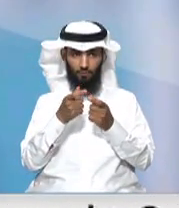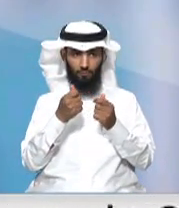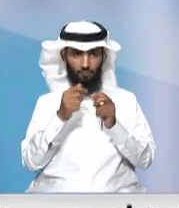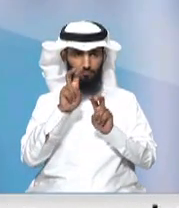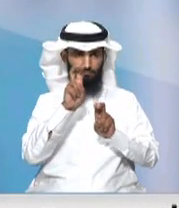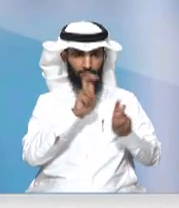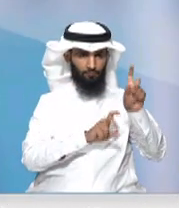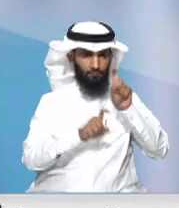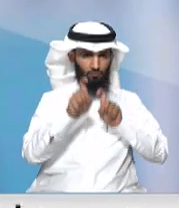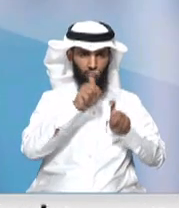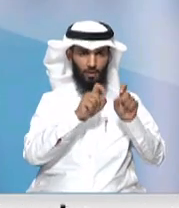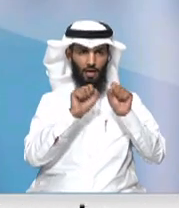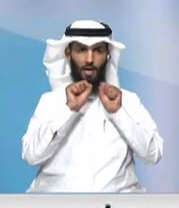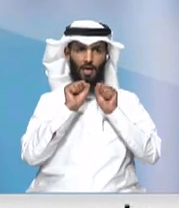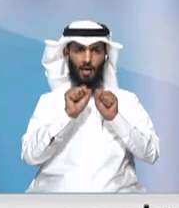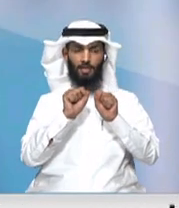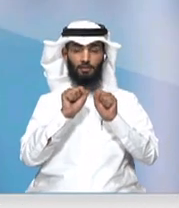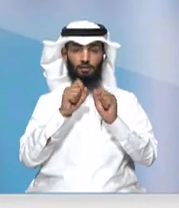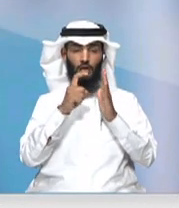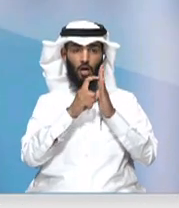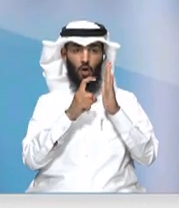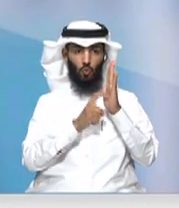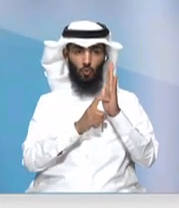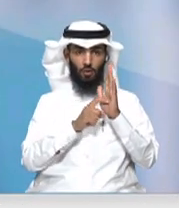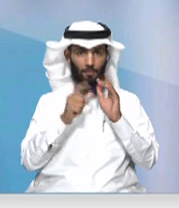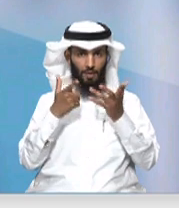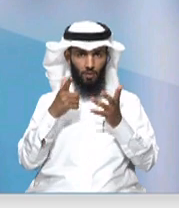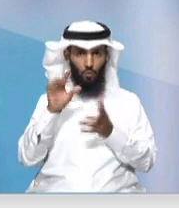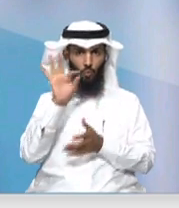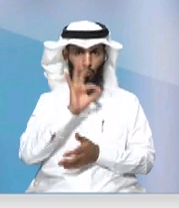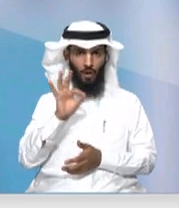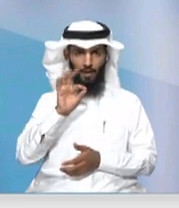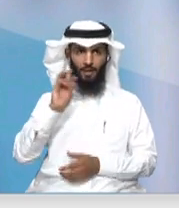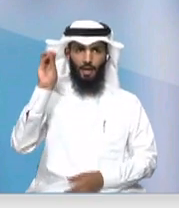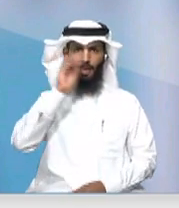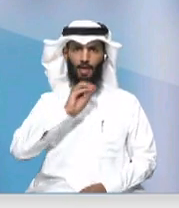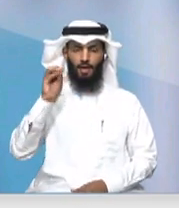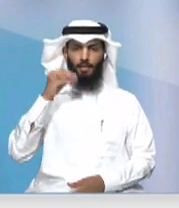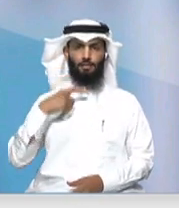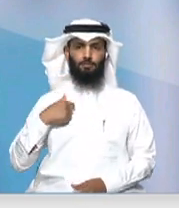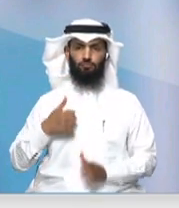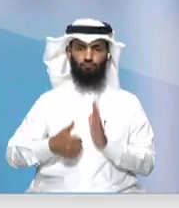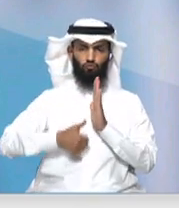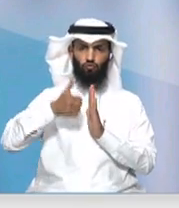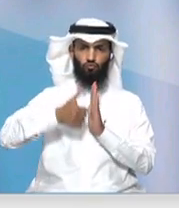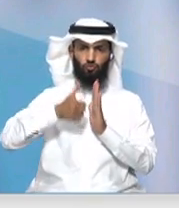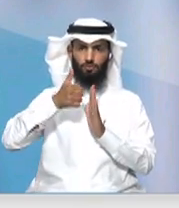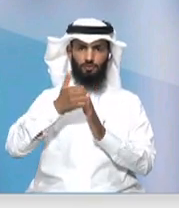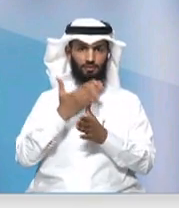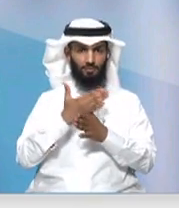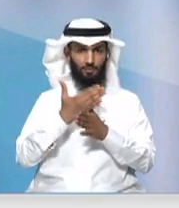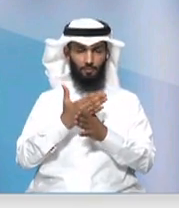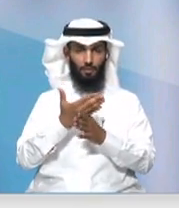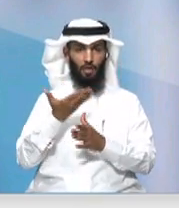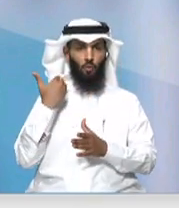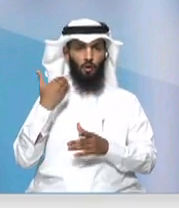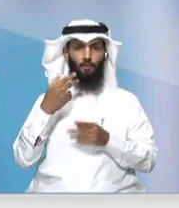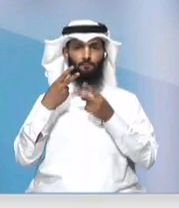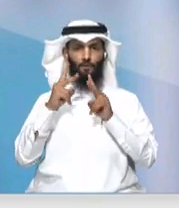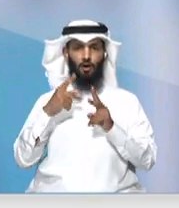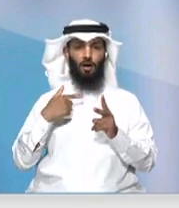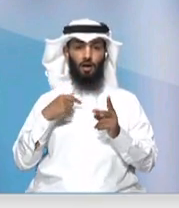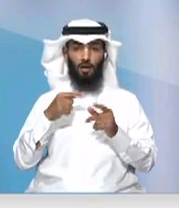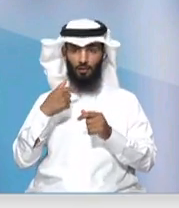ممثلة بقطاع الشؤون القانونية. وتأتي هذه التزكية وفق مقترح الأمين العام والتصويت بالإجماع من